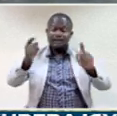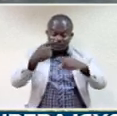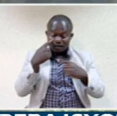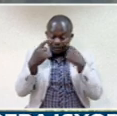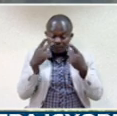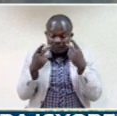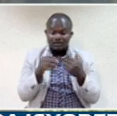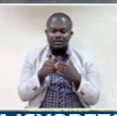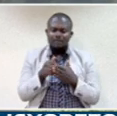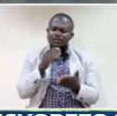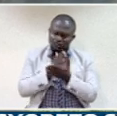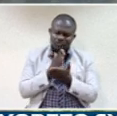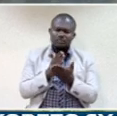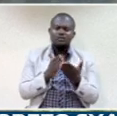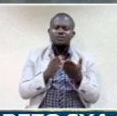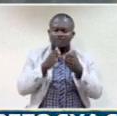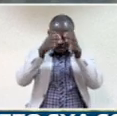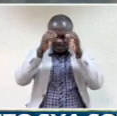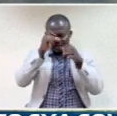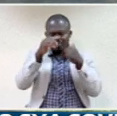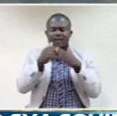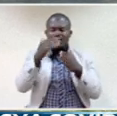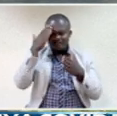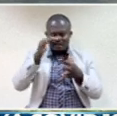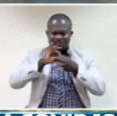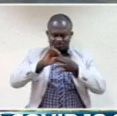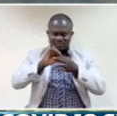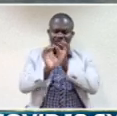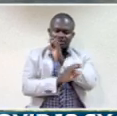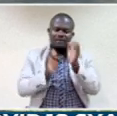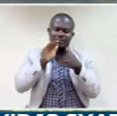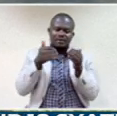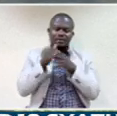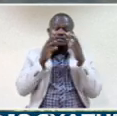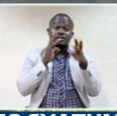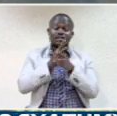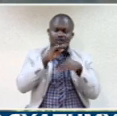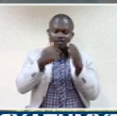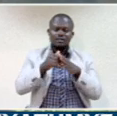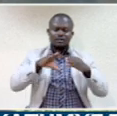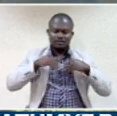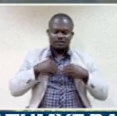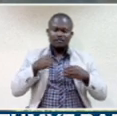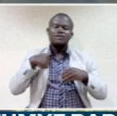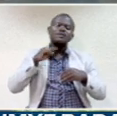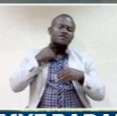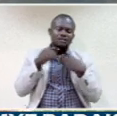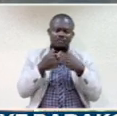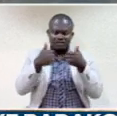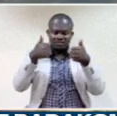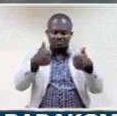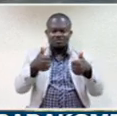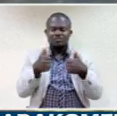mwongo yifuka paraza abakorope afite abasore yarabanye abana n'amahanga yose isi yose iramwemera turaryoshye tumeze